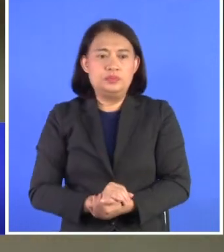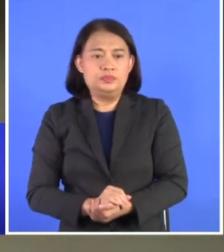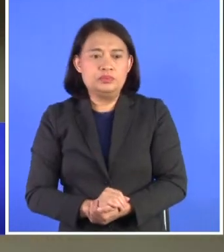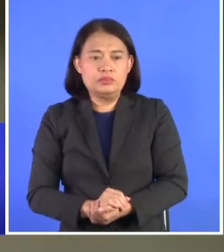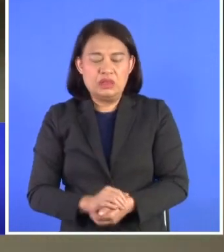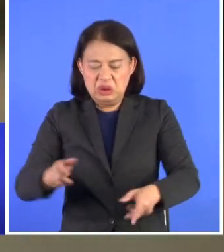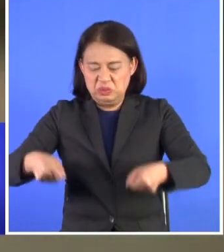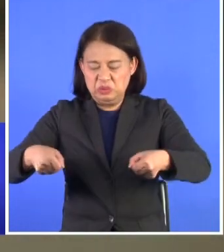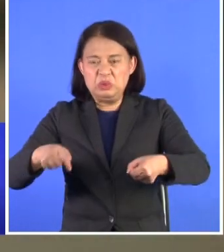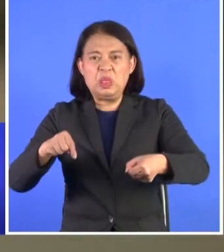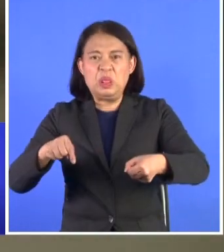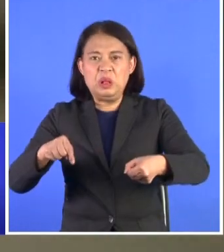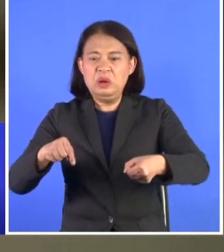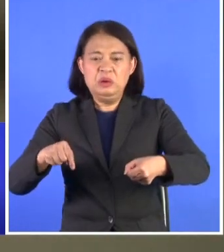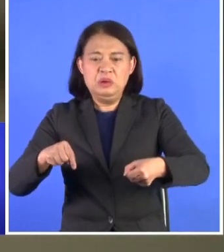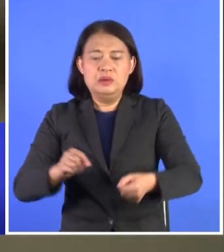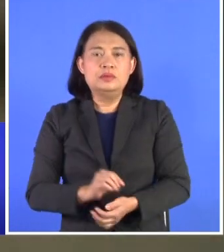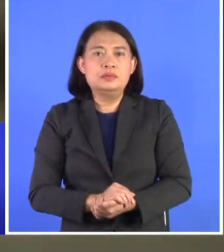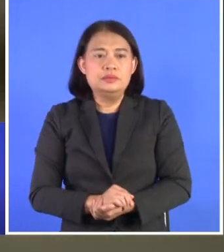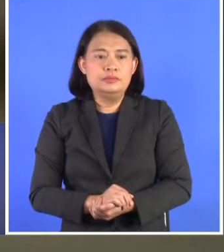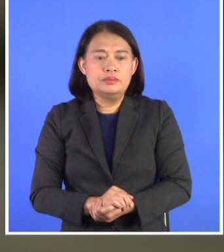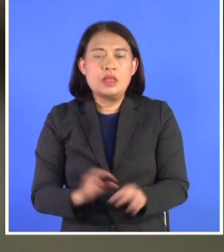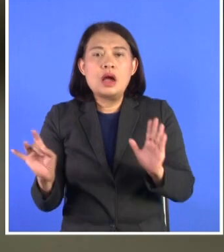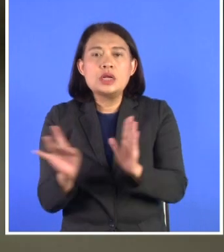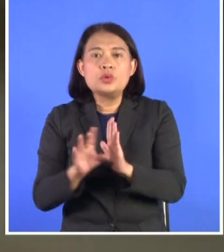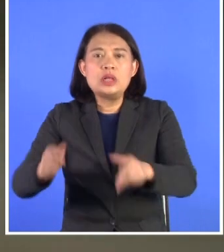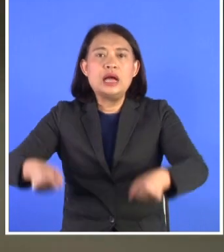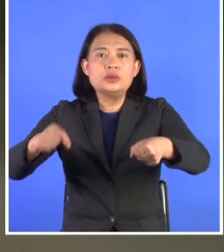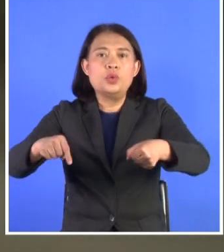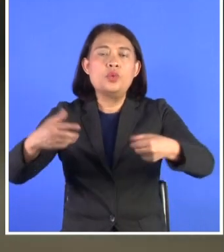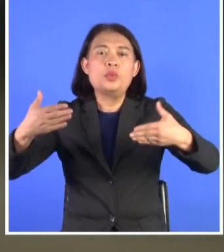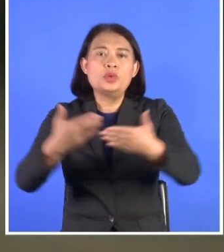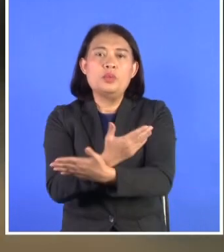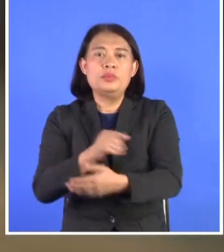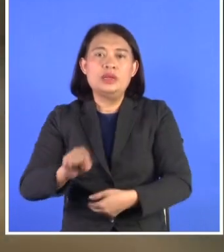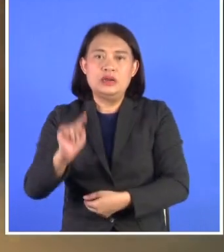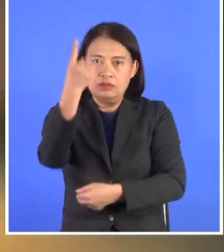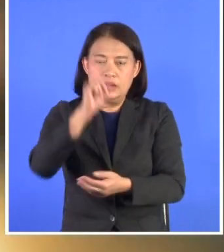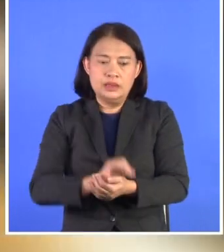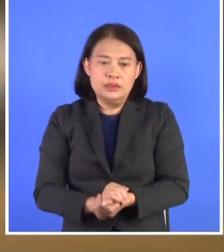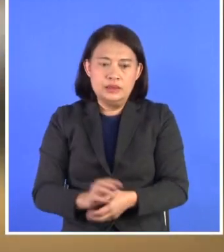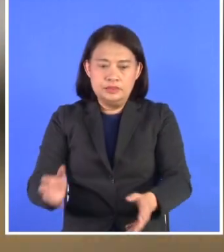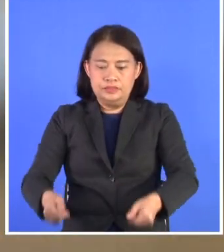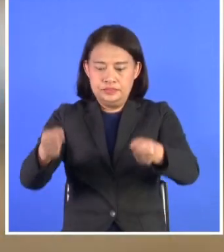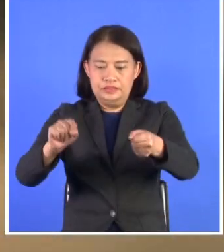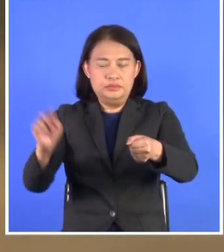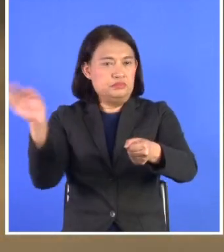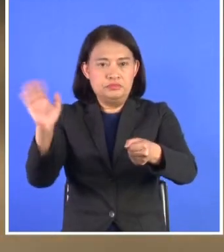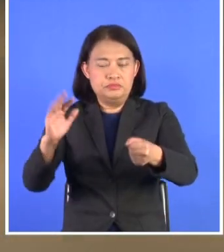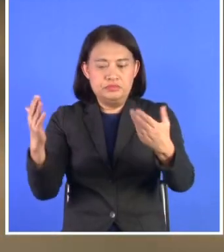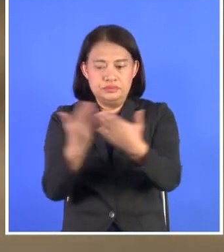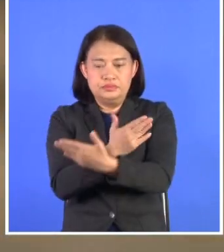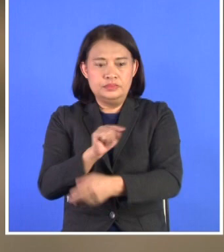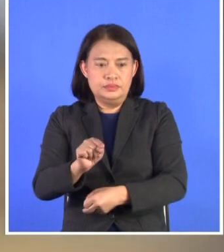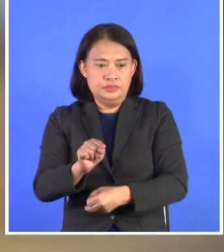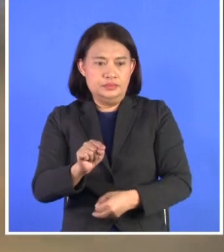เกินนะฮะอสุดท้ายต้องเปลี่ยนถุงฮะเปลี่ยนไซส์ถึงจะใส่ได้เนี่ยถุงนี้เล็กไปเห็น